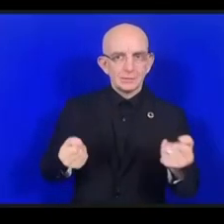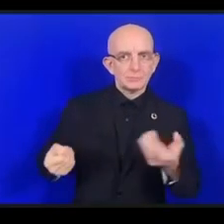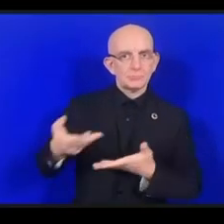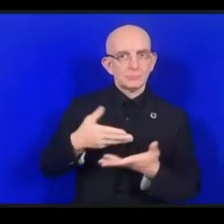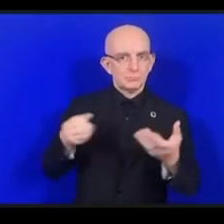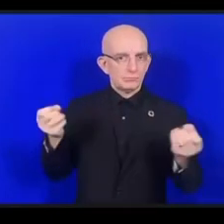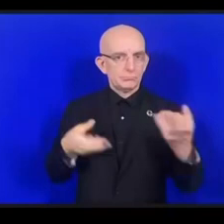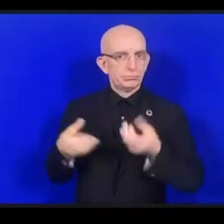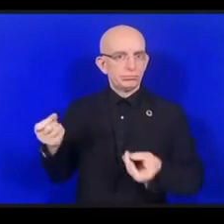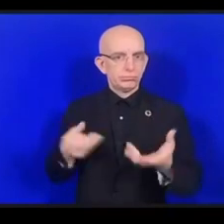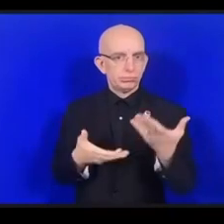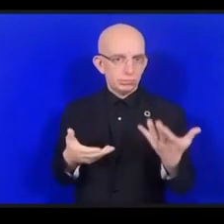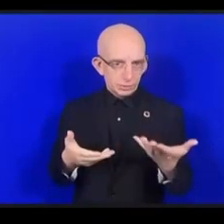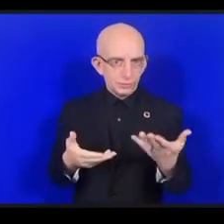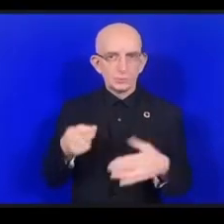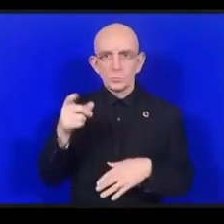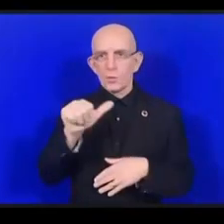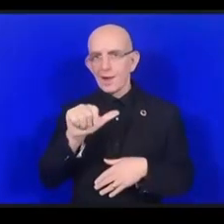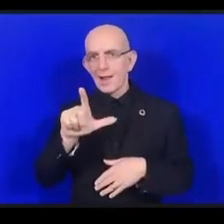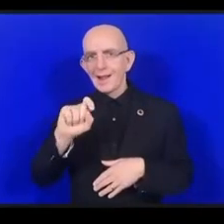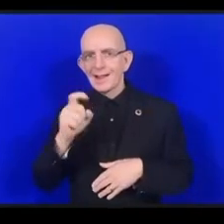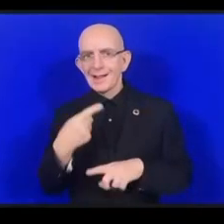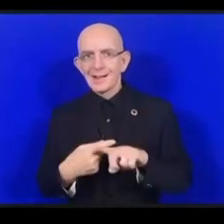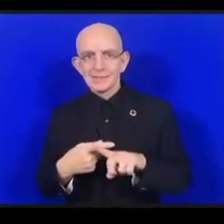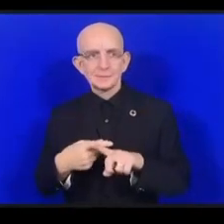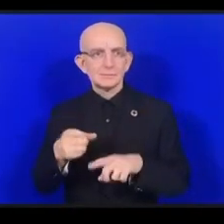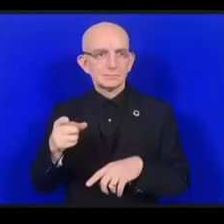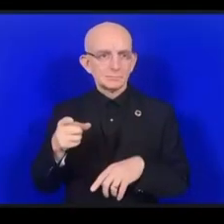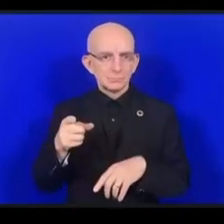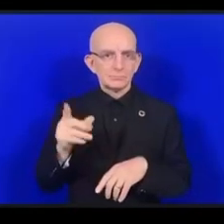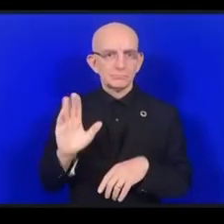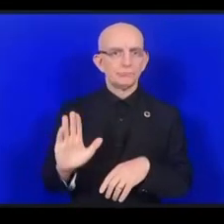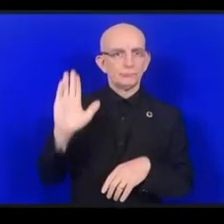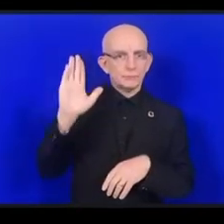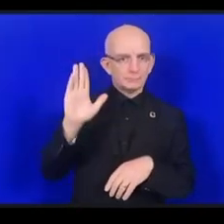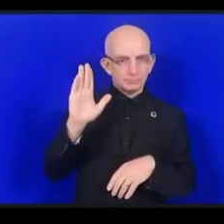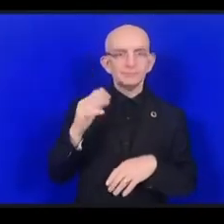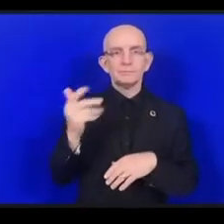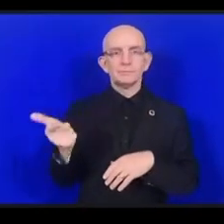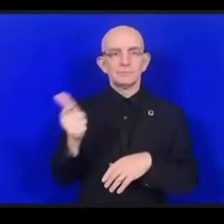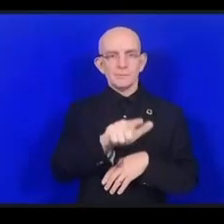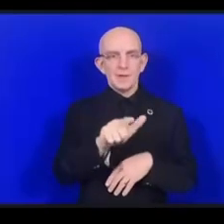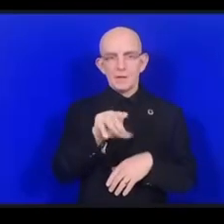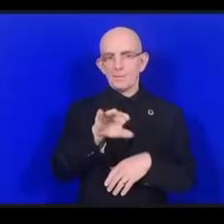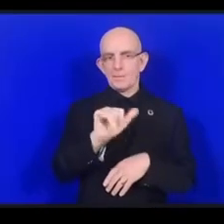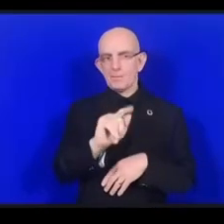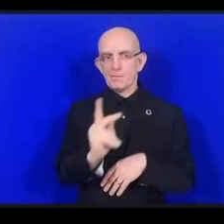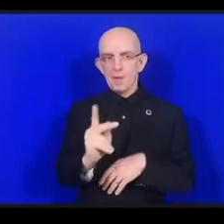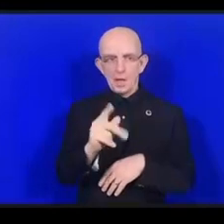宾发言，下面再请 Mark 来讨论标准相关的问题。